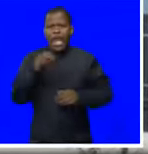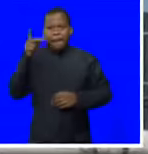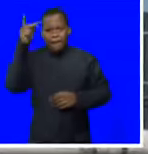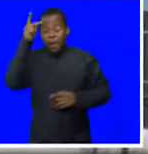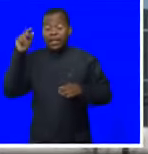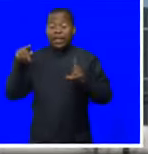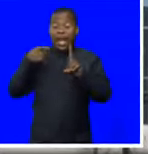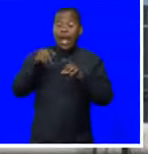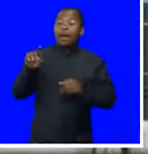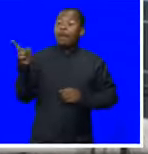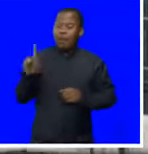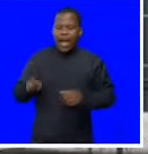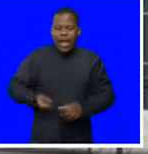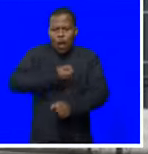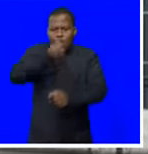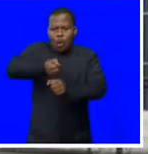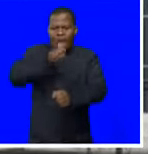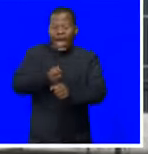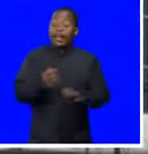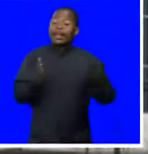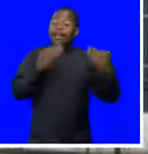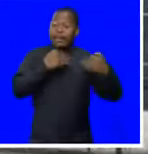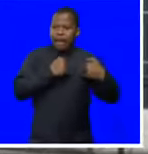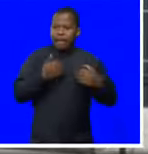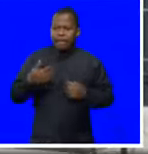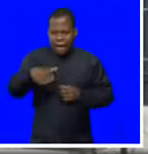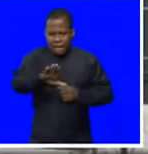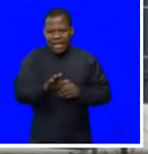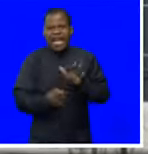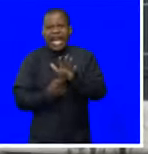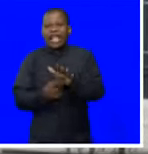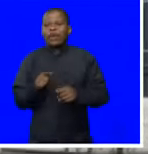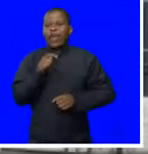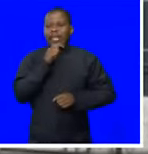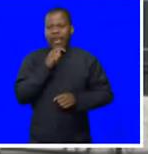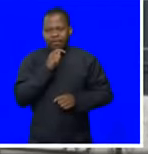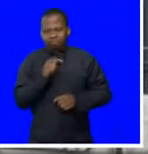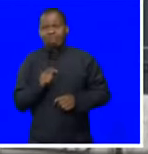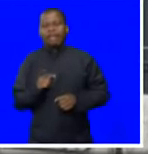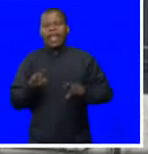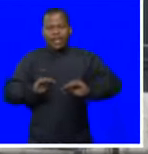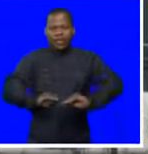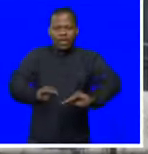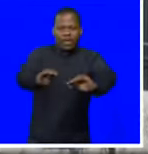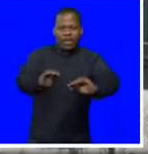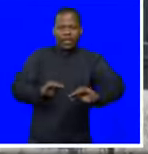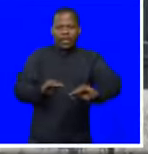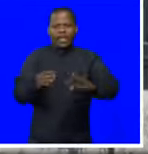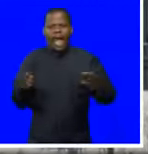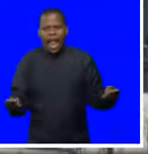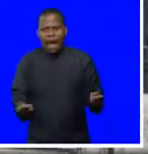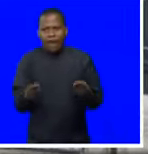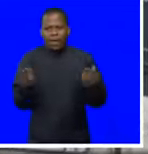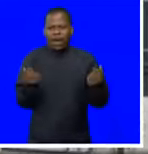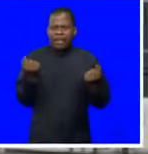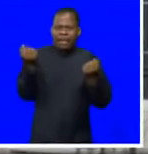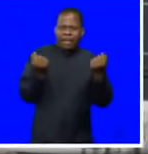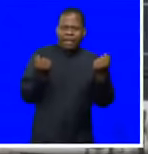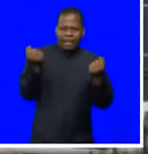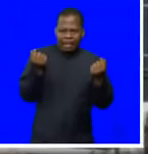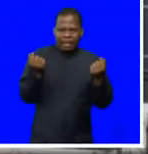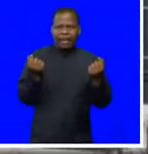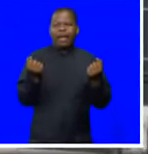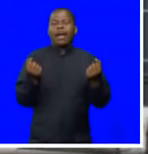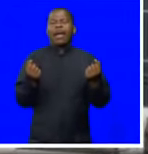lephephile. Kungako nje lamhla sivuke la usikhanza silapha emgwaqeni lapho khona le section lena nje siyibita nge level crossing